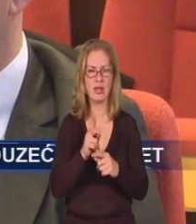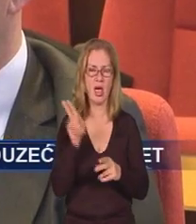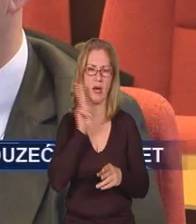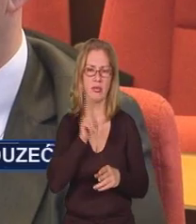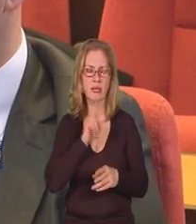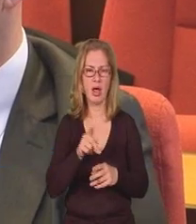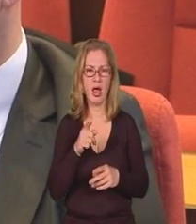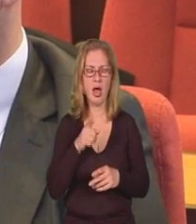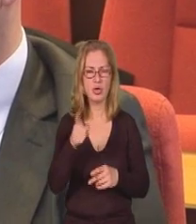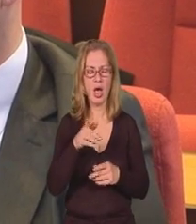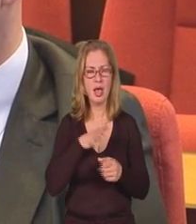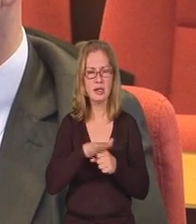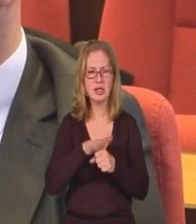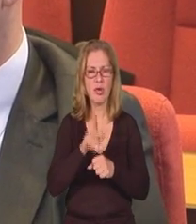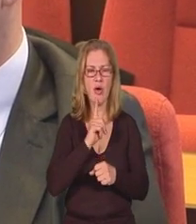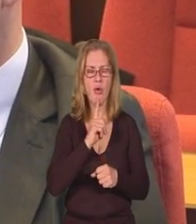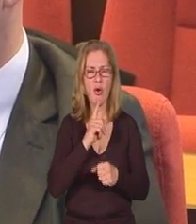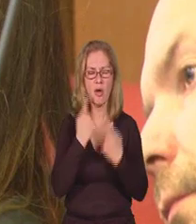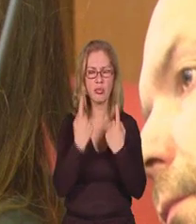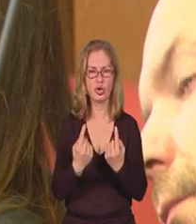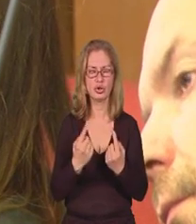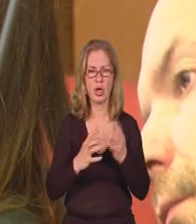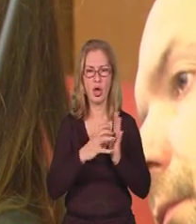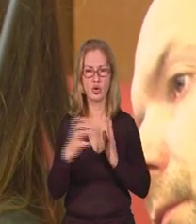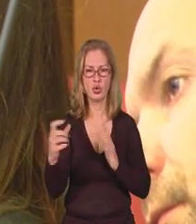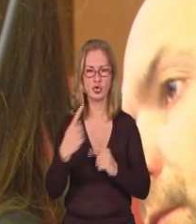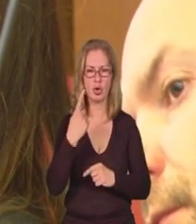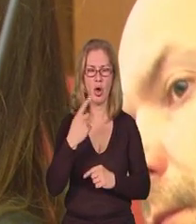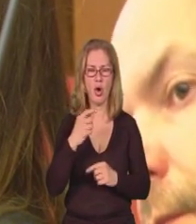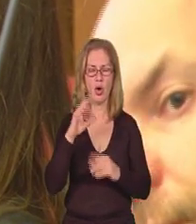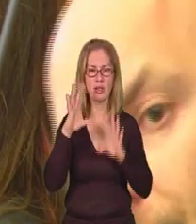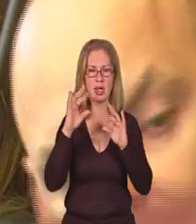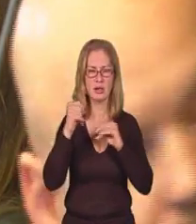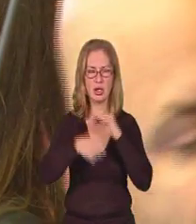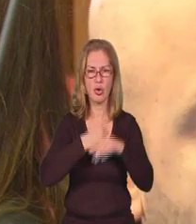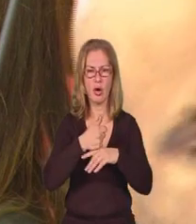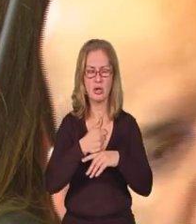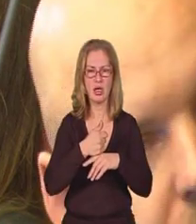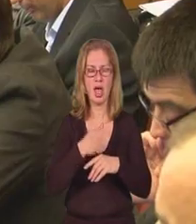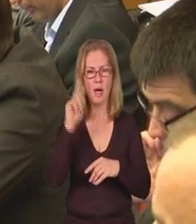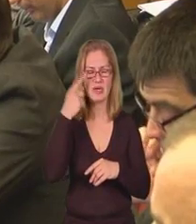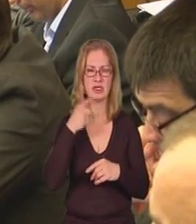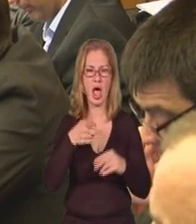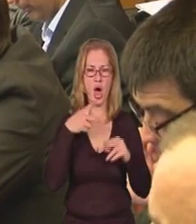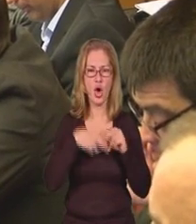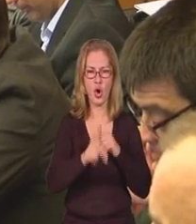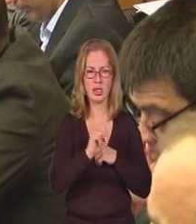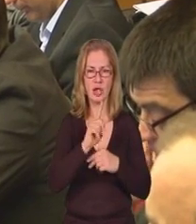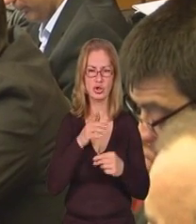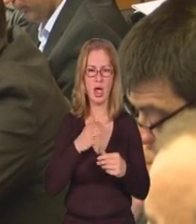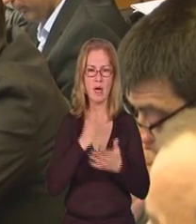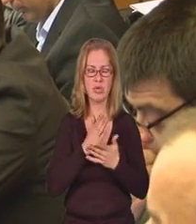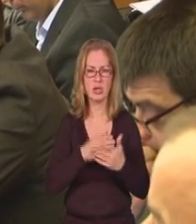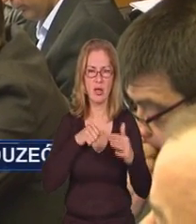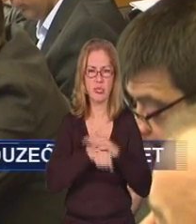je potrebno reorganizovati sistem koji postoji duže od decenije, ali svakako da smatra da rokovi neće biti probijeni. On kaže